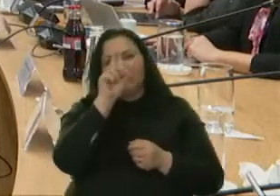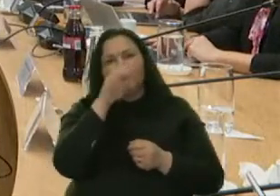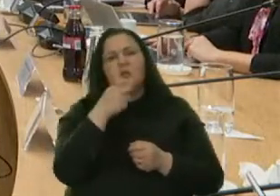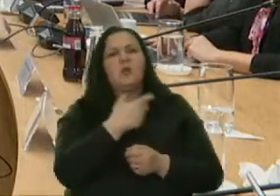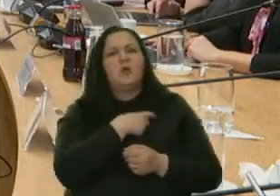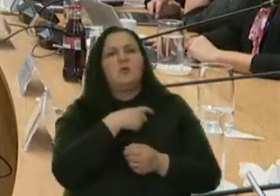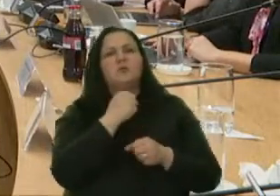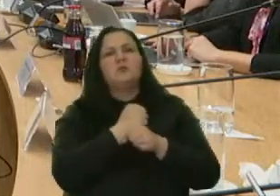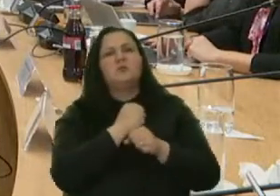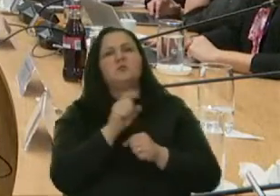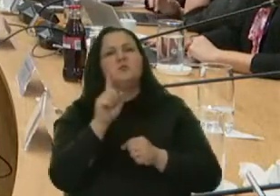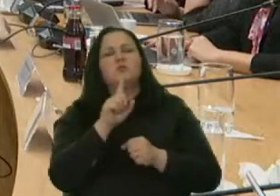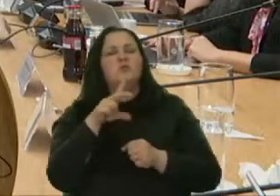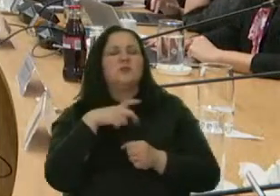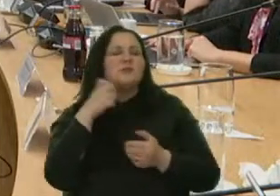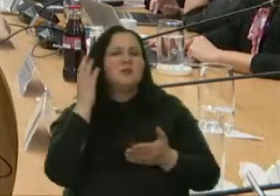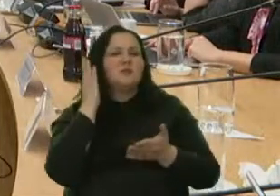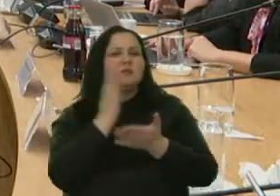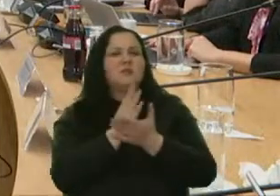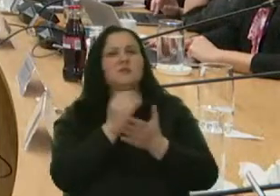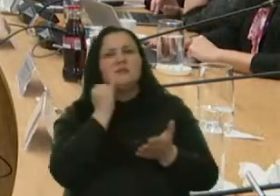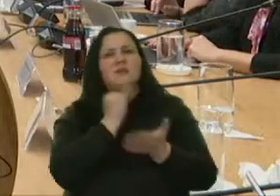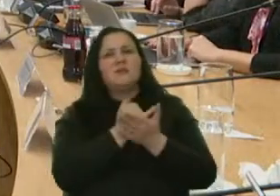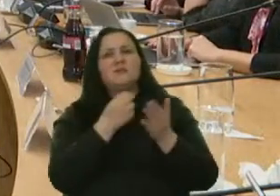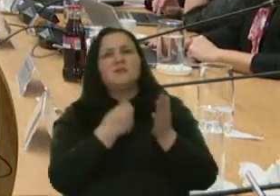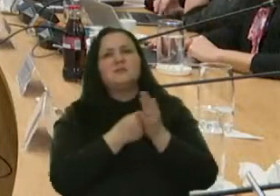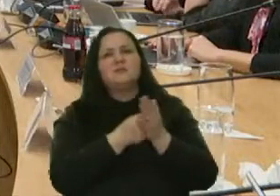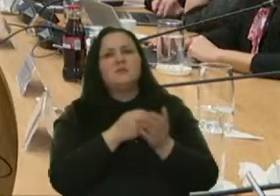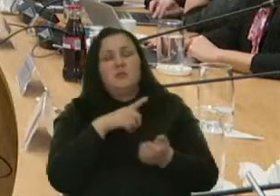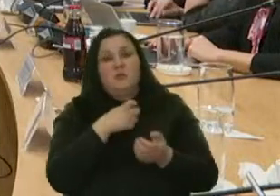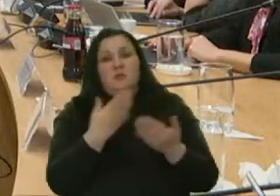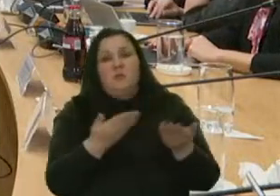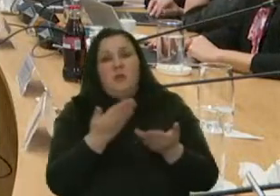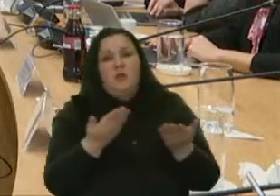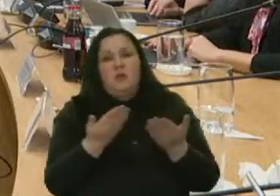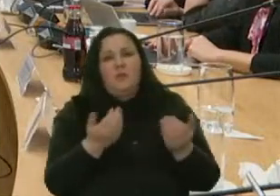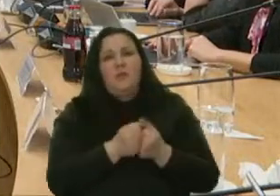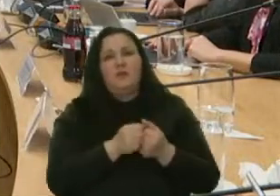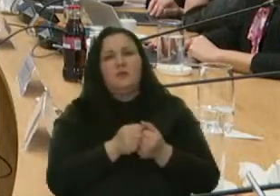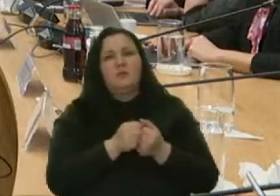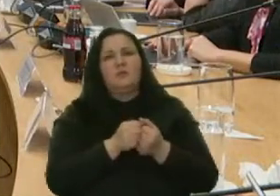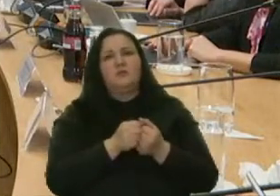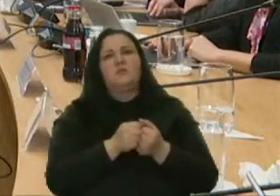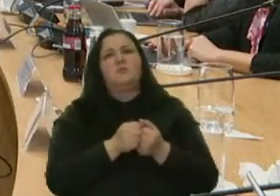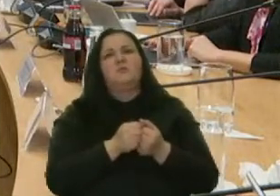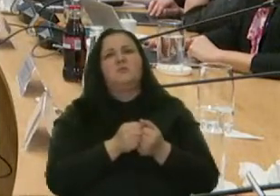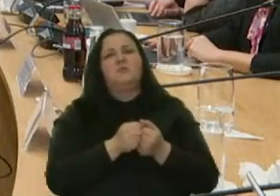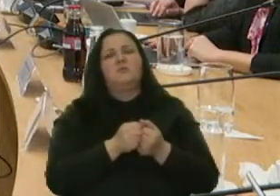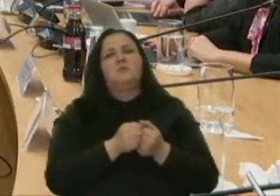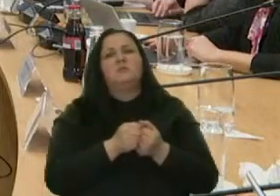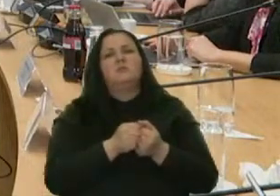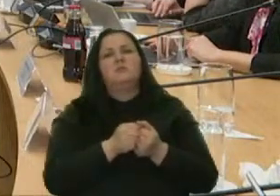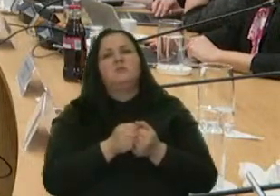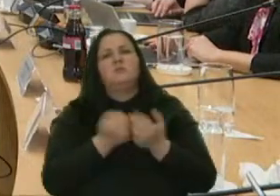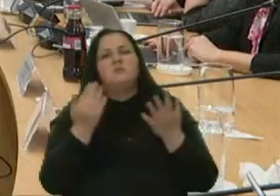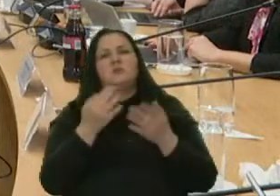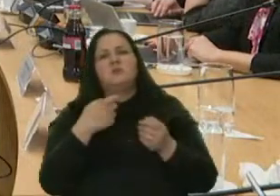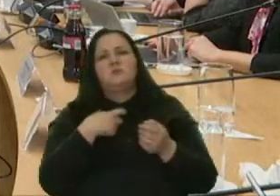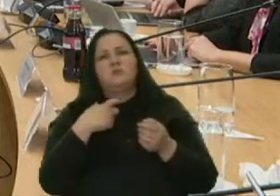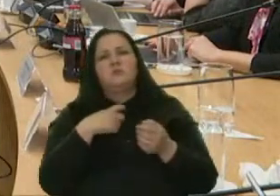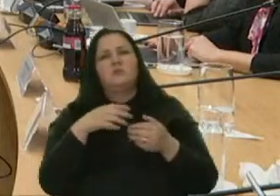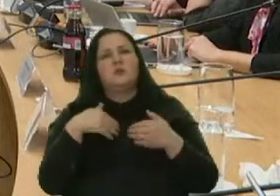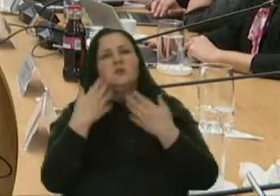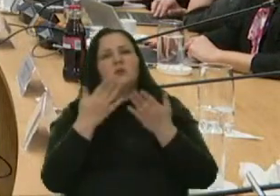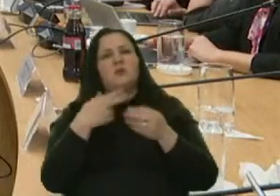muncă încă nu am stabilit drepturile salariale pentru că îi prematur să nu poate fi acordat